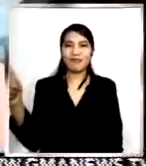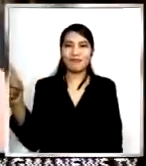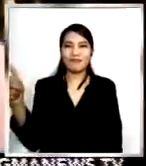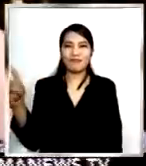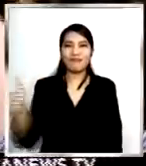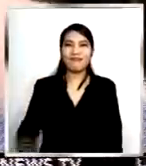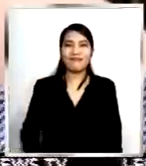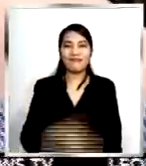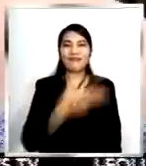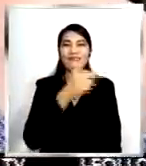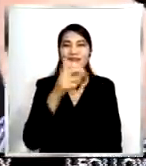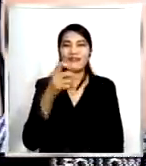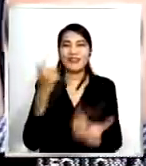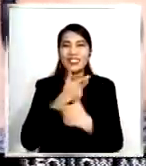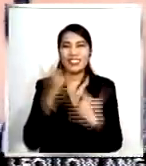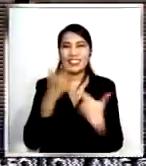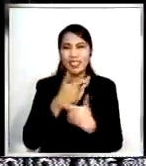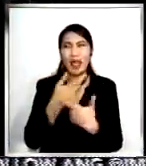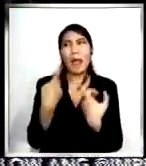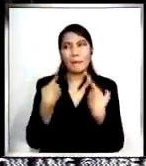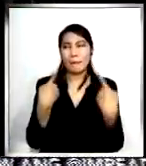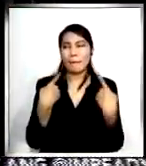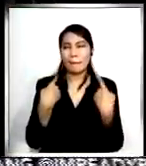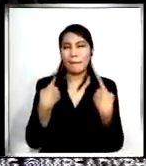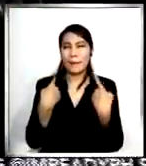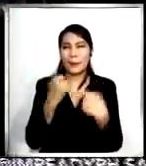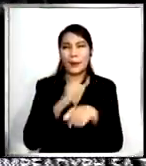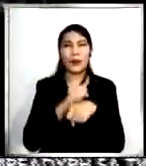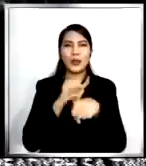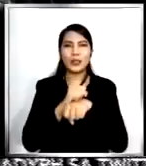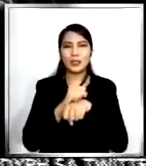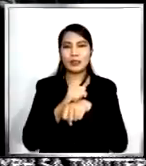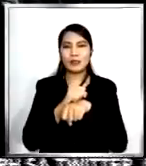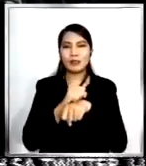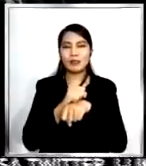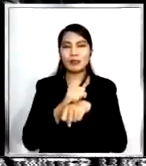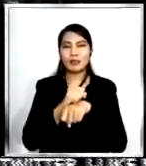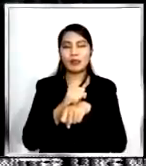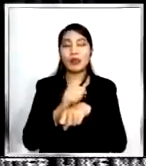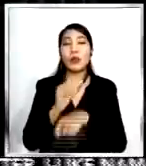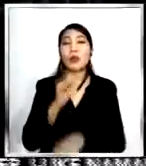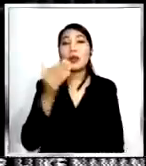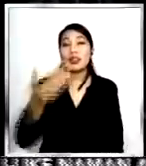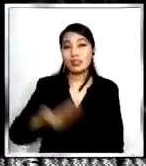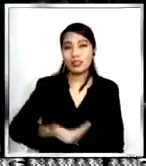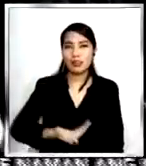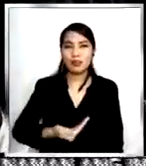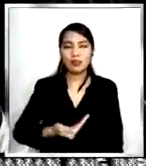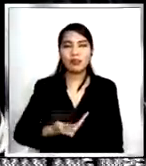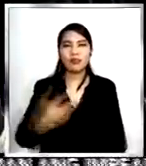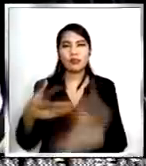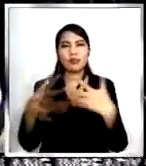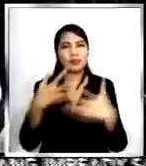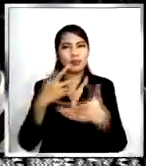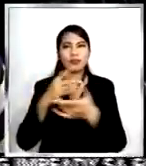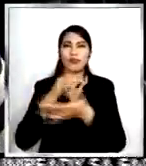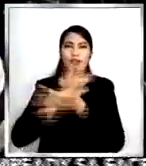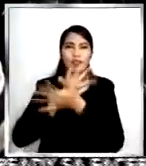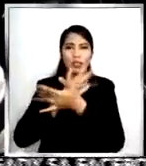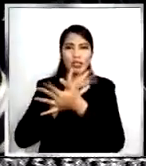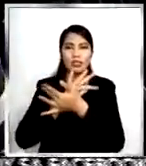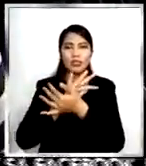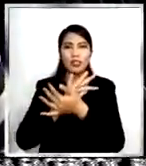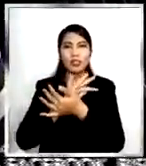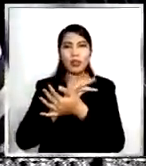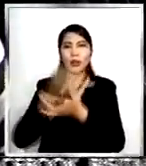Kahit pandemic, meron naman akong trabaho. Welcome naman, kahit naman may pandemic, syempre hindi pwedeng kalimutan yung mga inaanak, di ba? Kahit papano